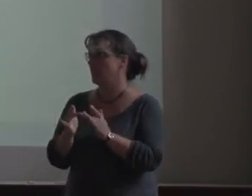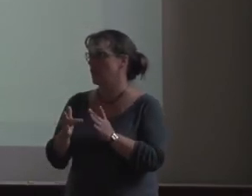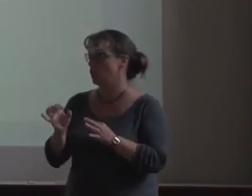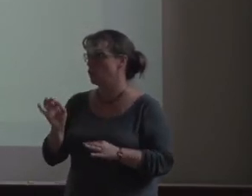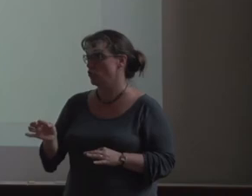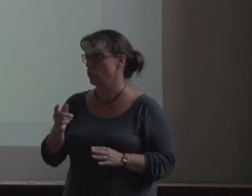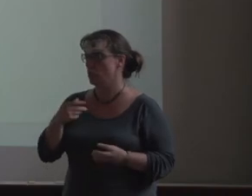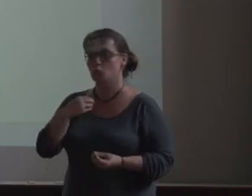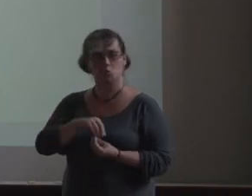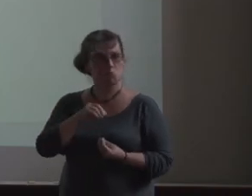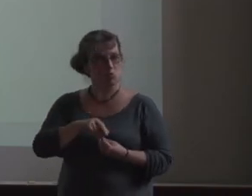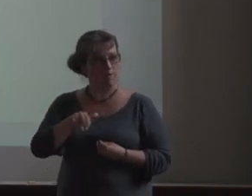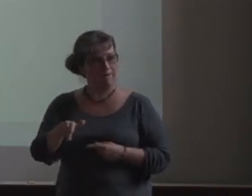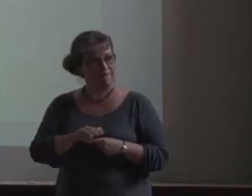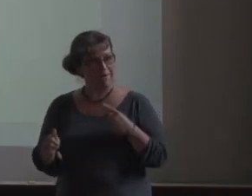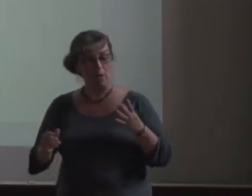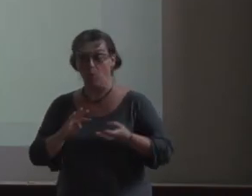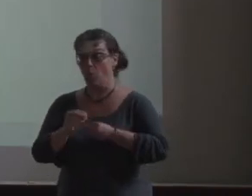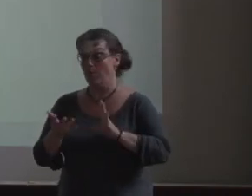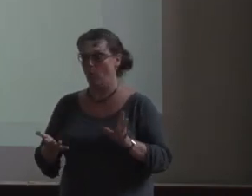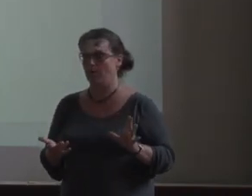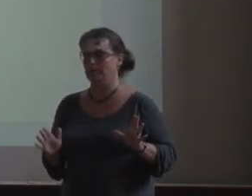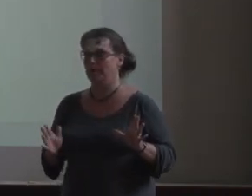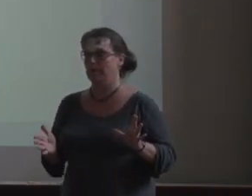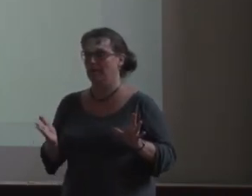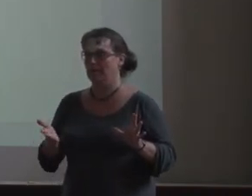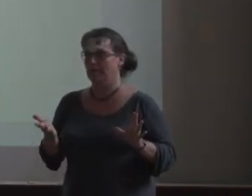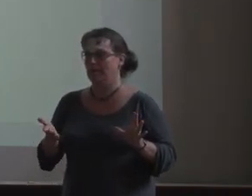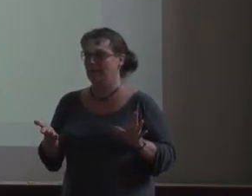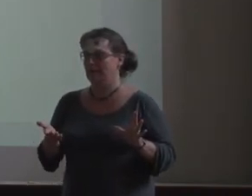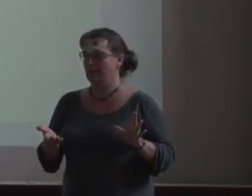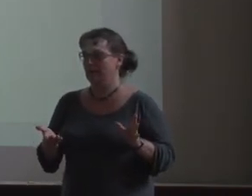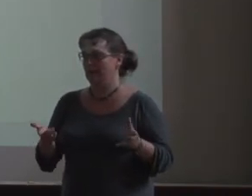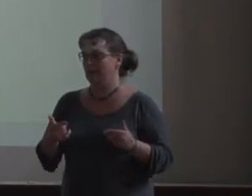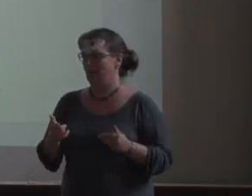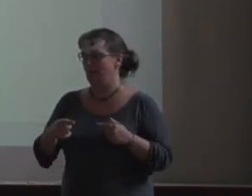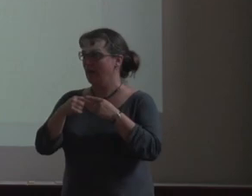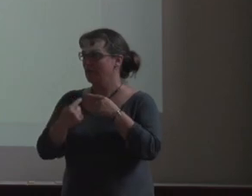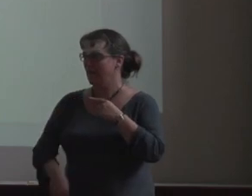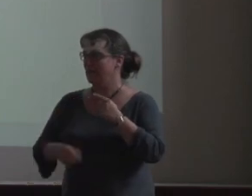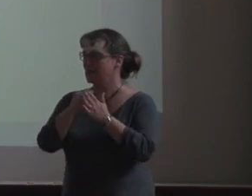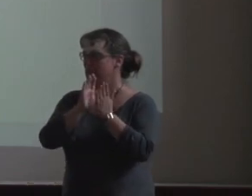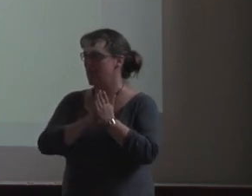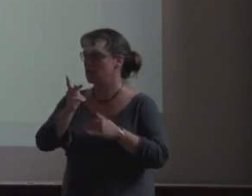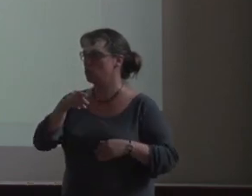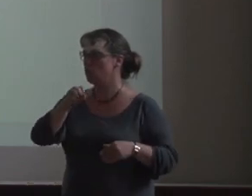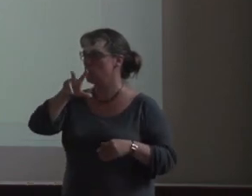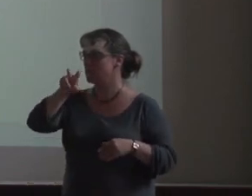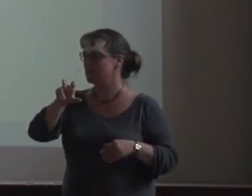si on n'allait pas le faire. Le truc, c'est qu'on ne veut pas inciter les gens à faire des fils de messages POSIX. Parce que